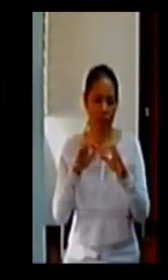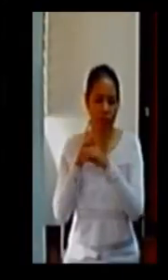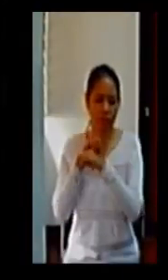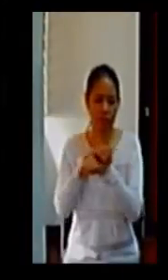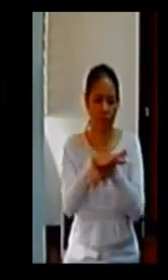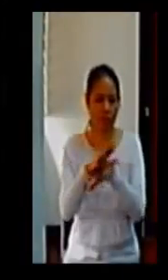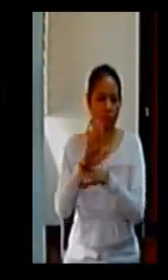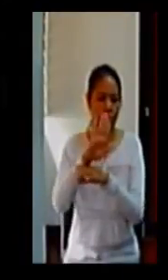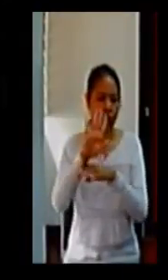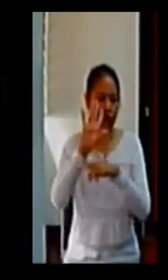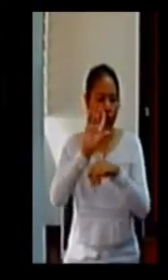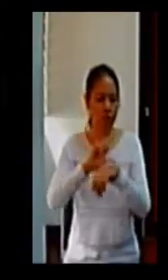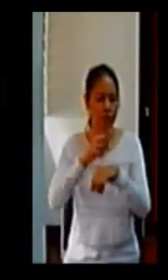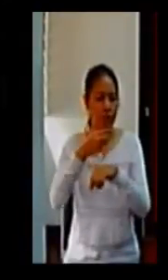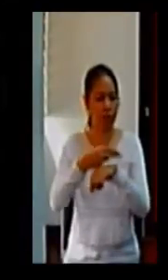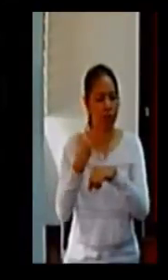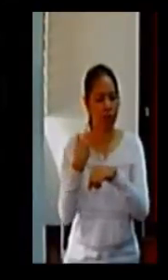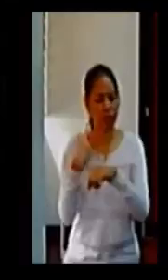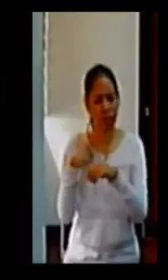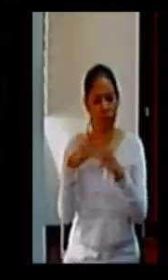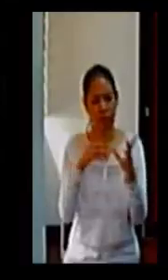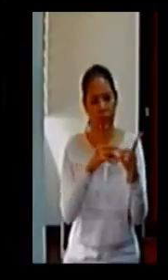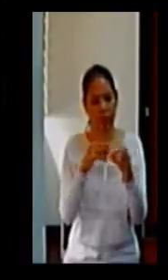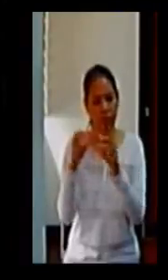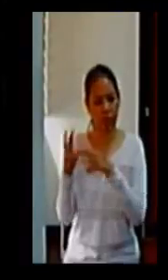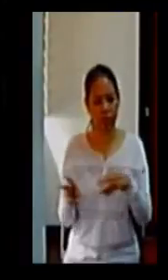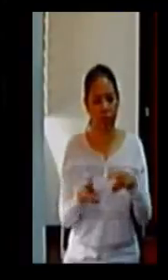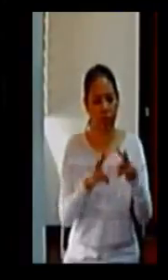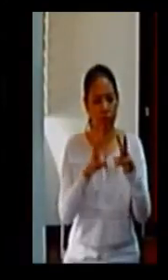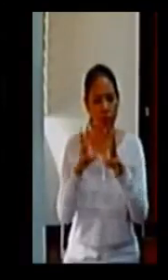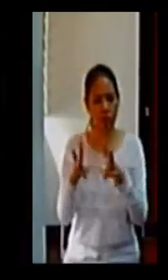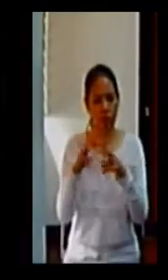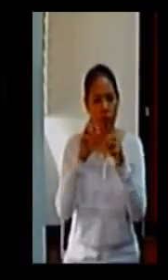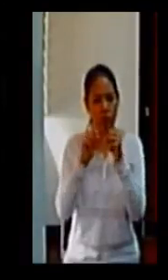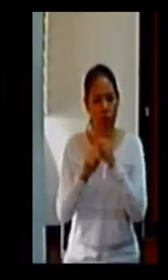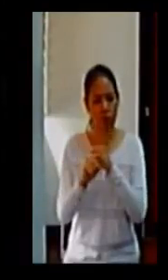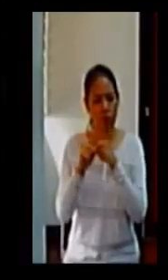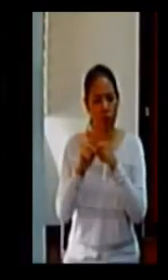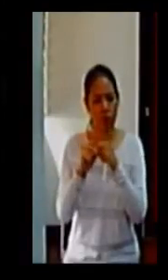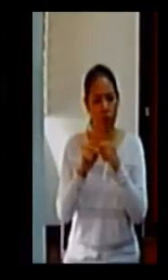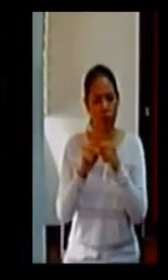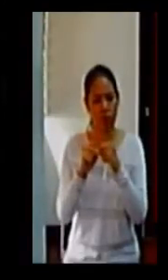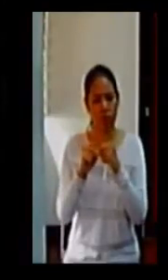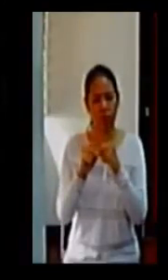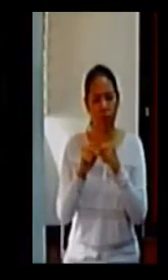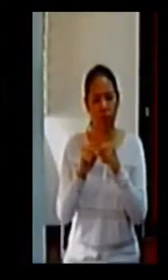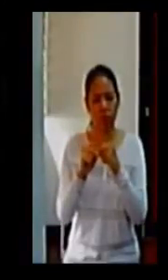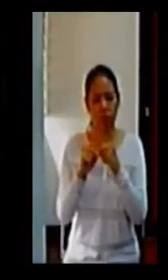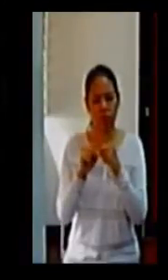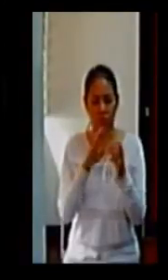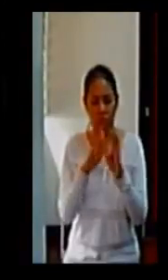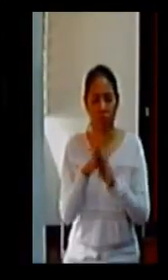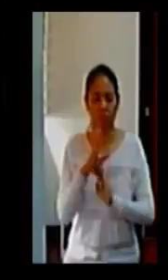may ginawa ba kayong mga paraan para naman umayos ang buhay ninyo kahit nagbago ang